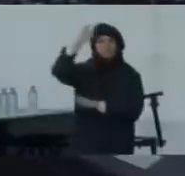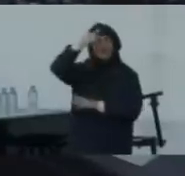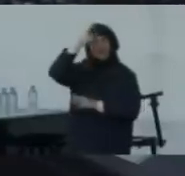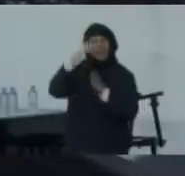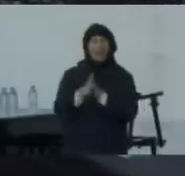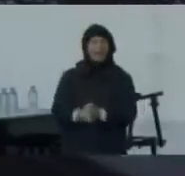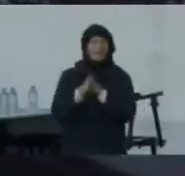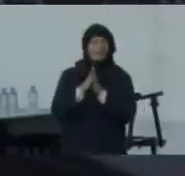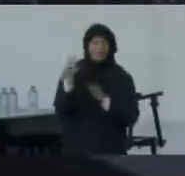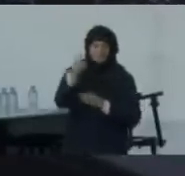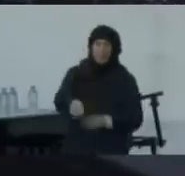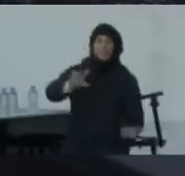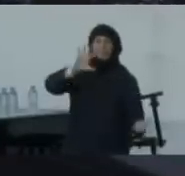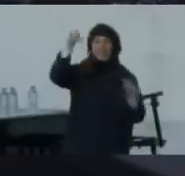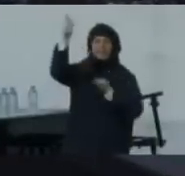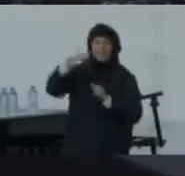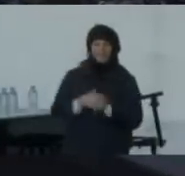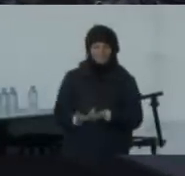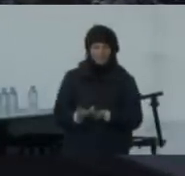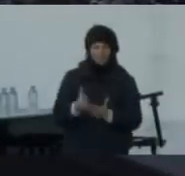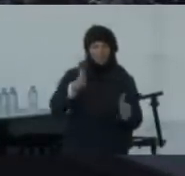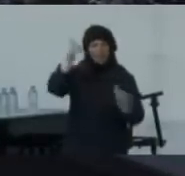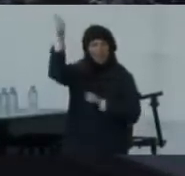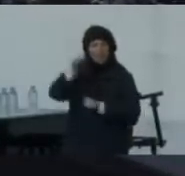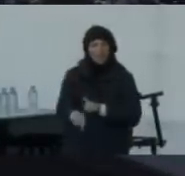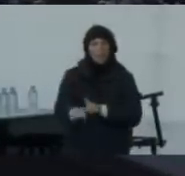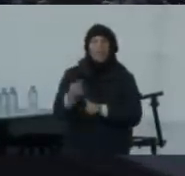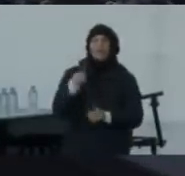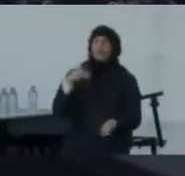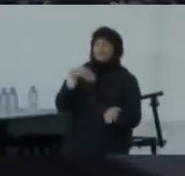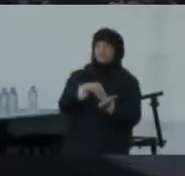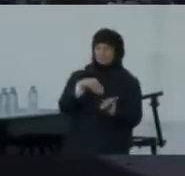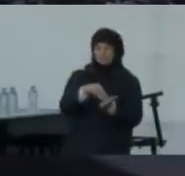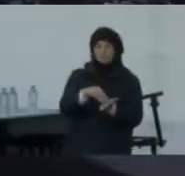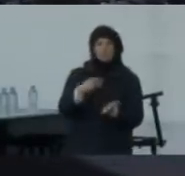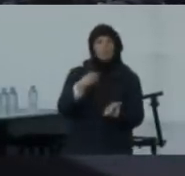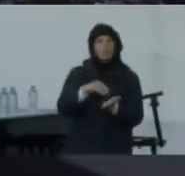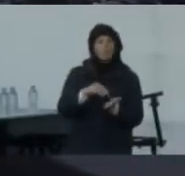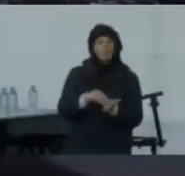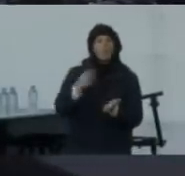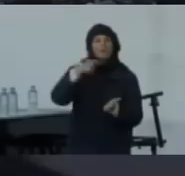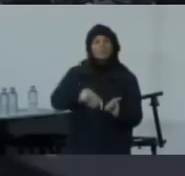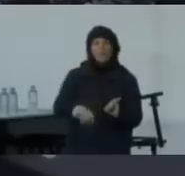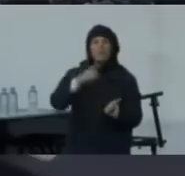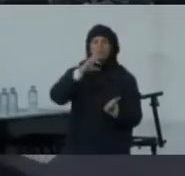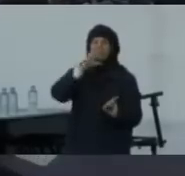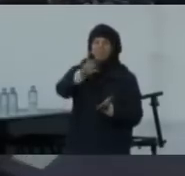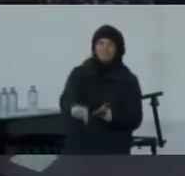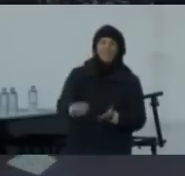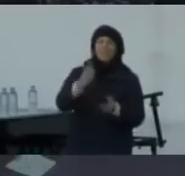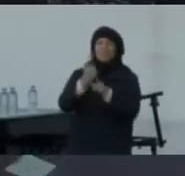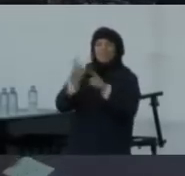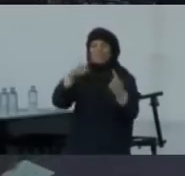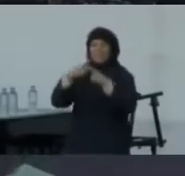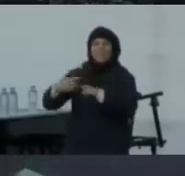Ecco qual è il gradimento. E io sono qua formalmente a dirvi che abbiamo pronto l'impeachment per Napolitano, se ne